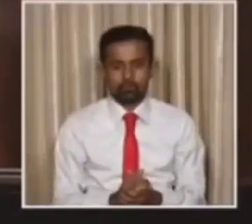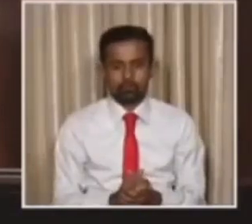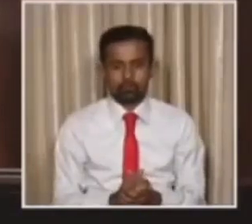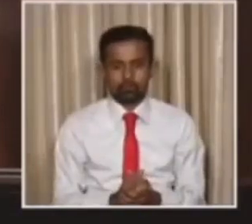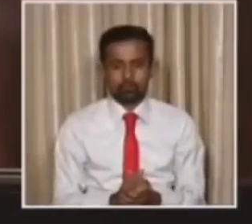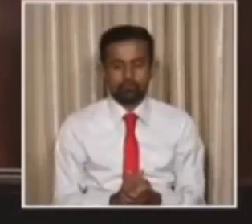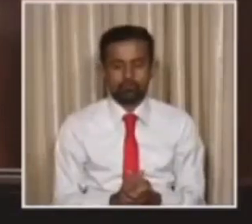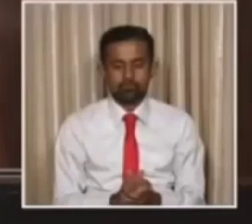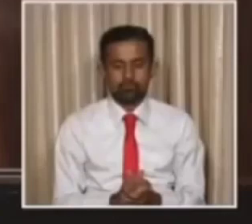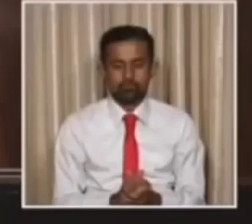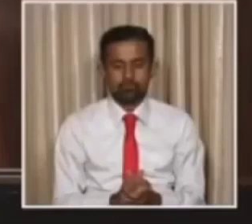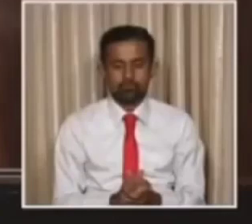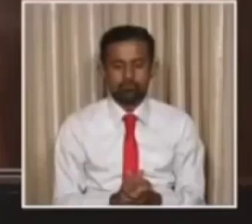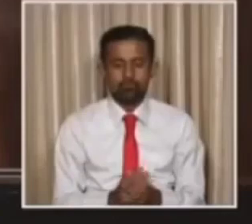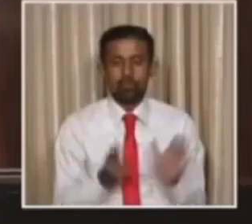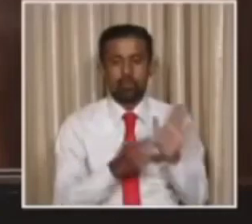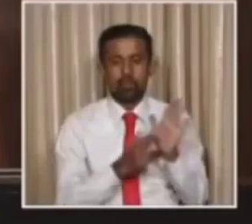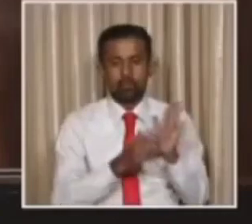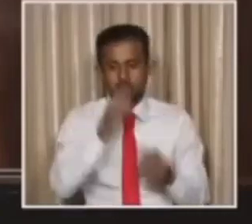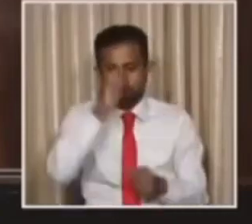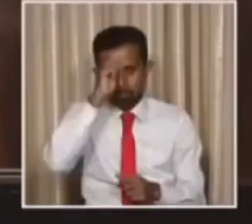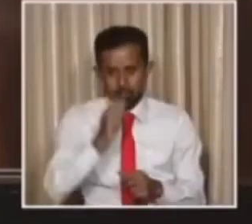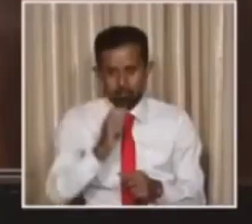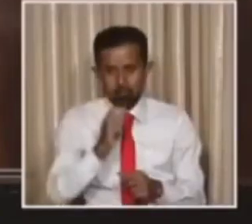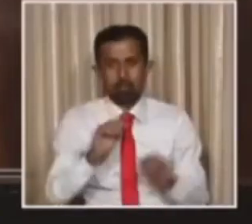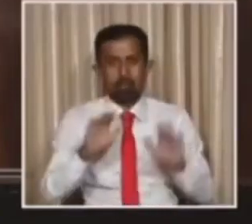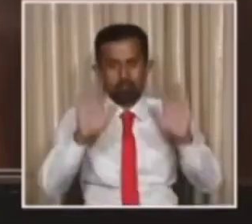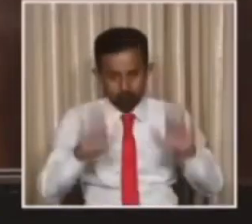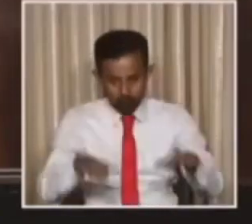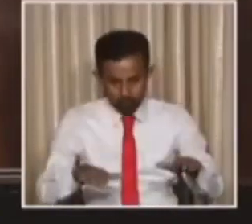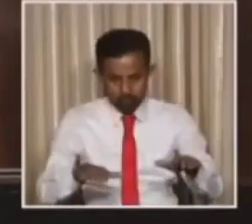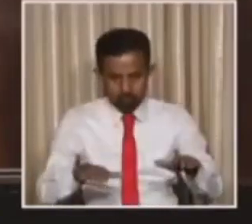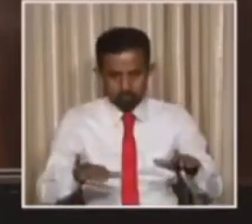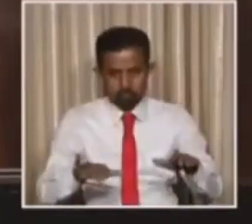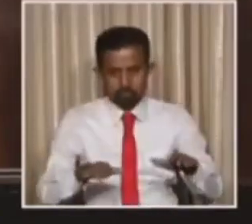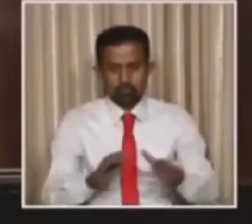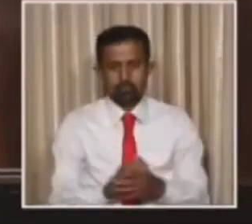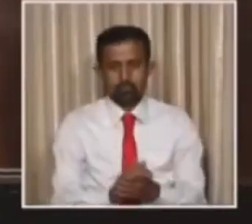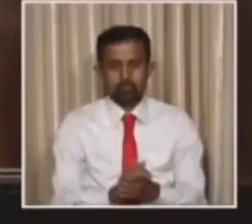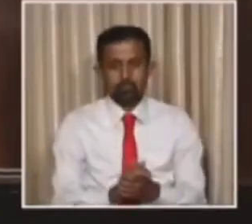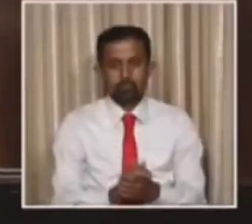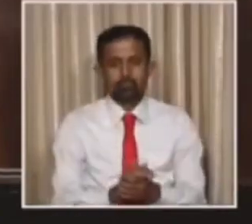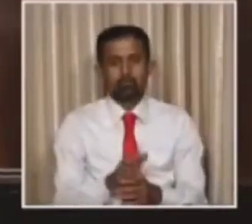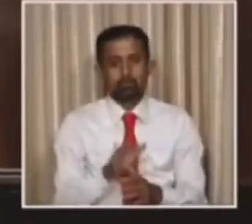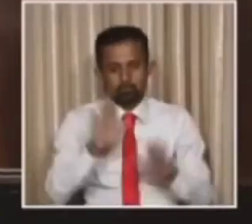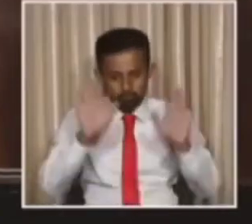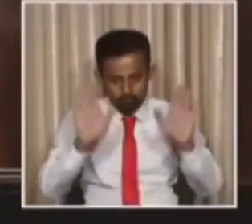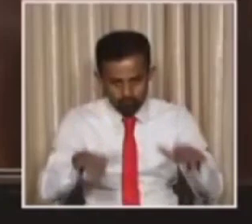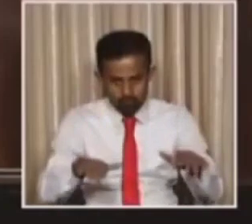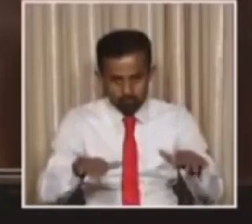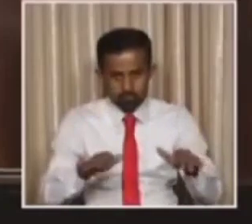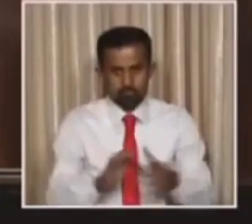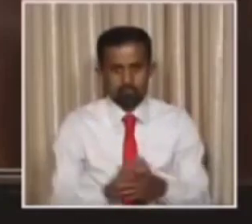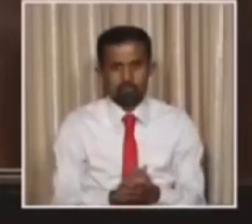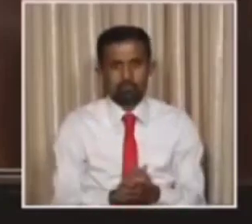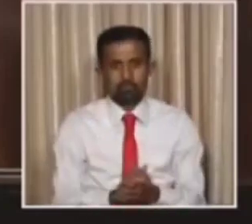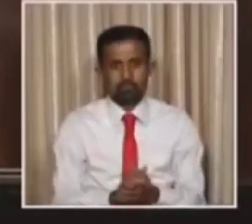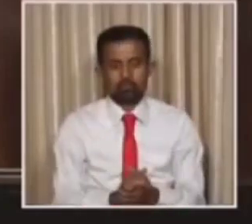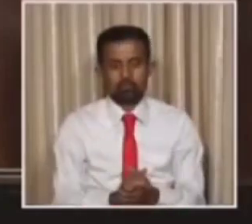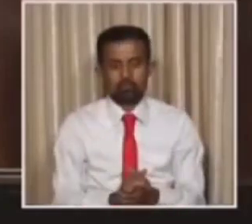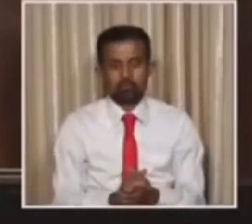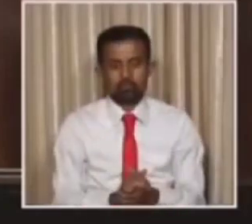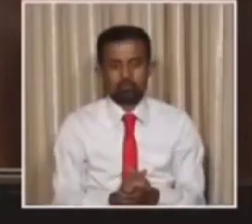Oya Nimallan sabanthuma obuthuma karunakala indaganda. Karunakala indaganda.